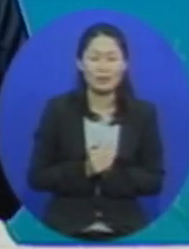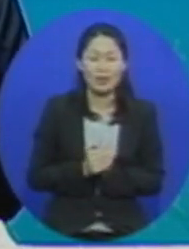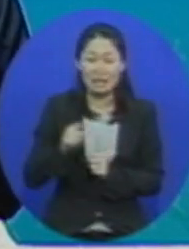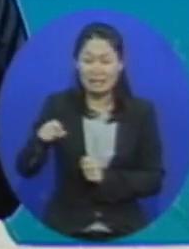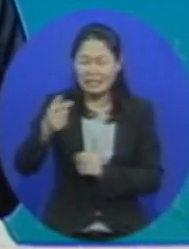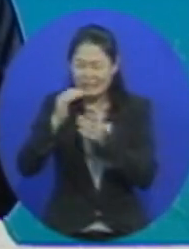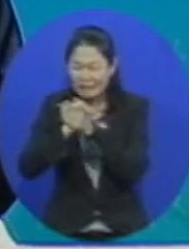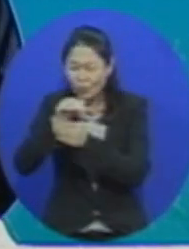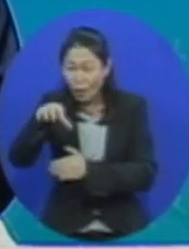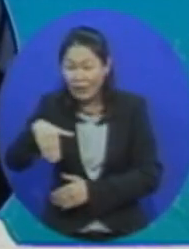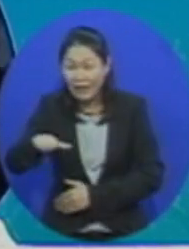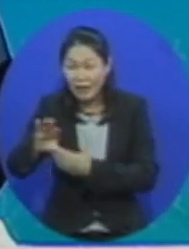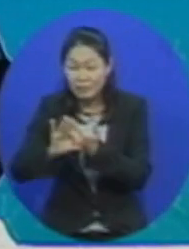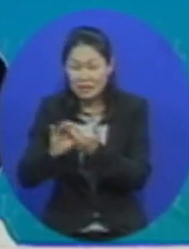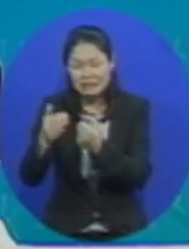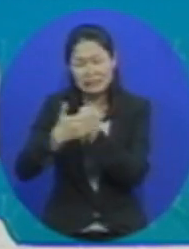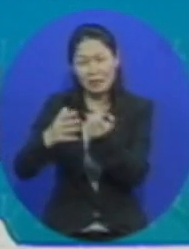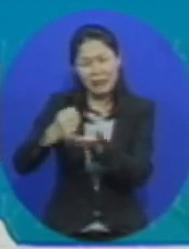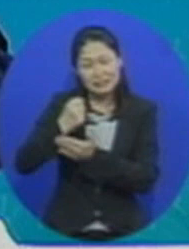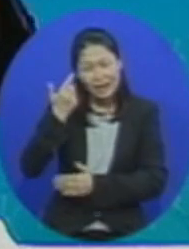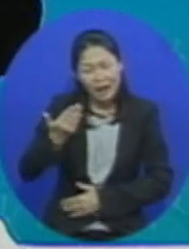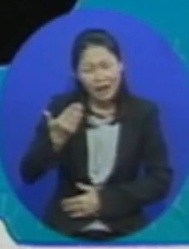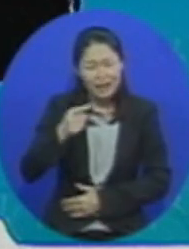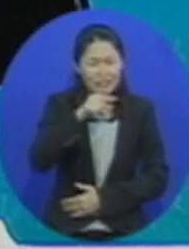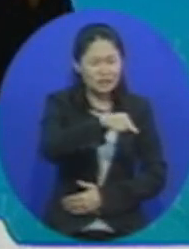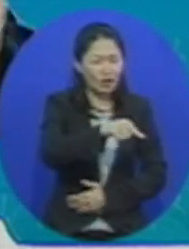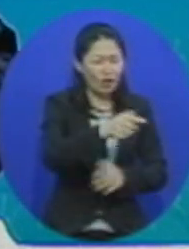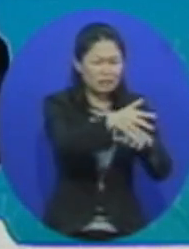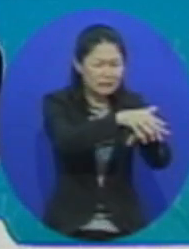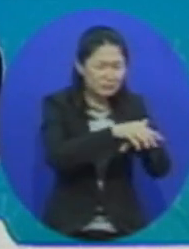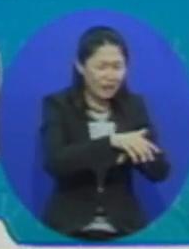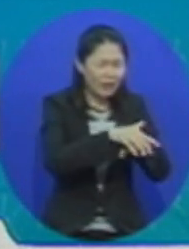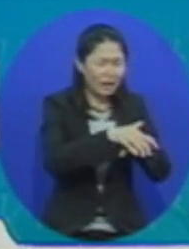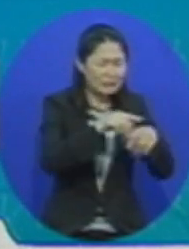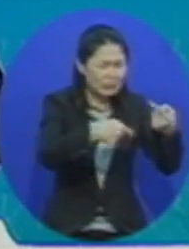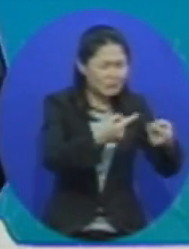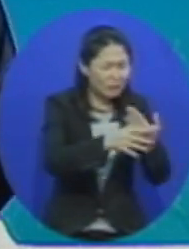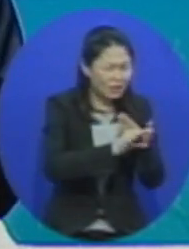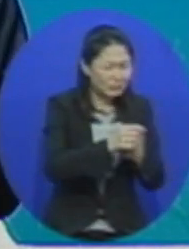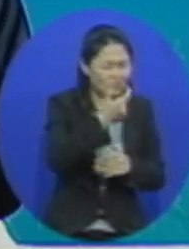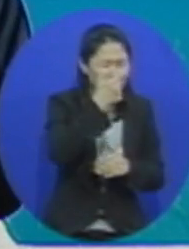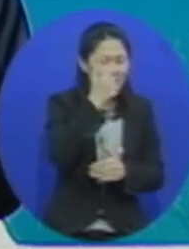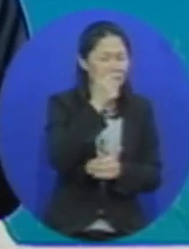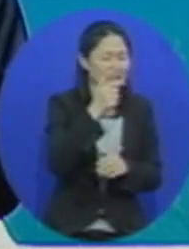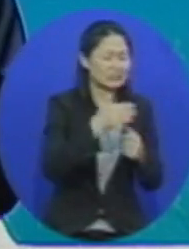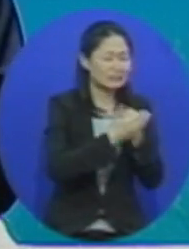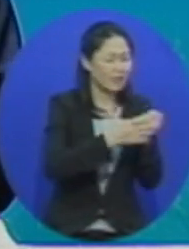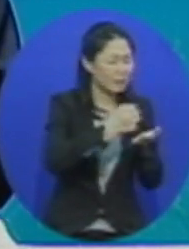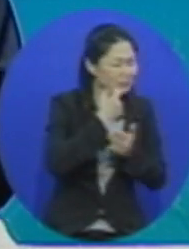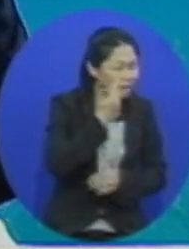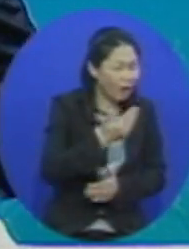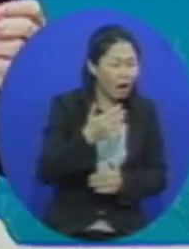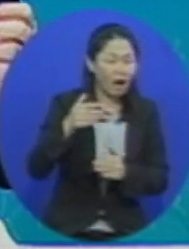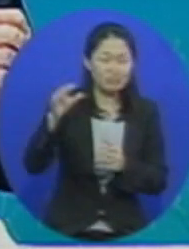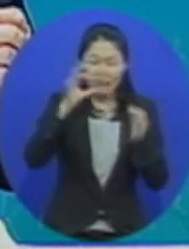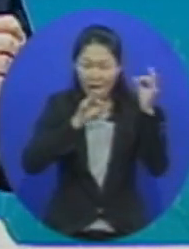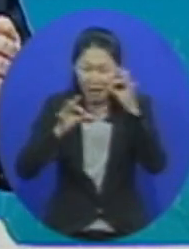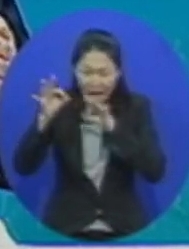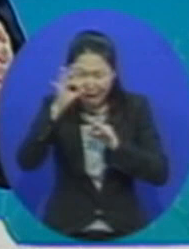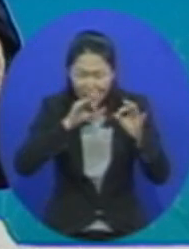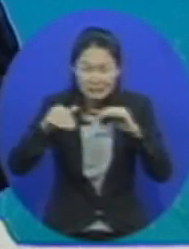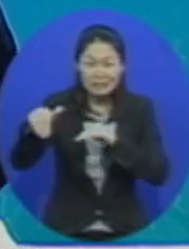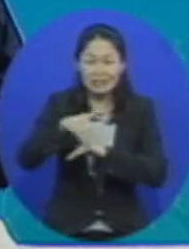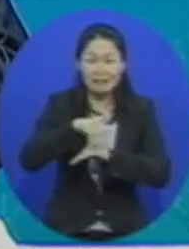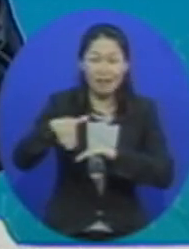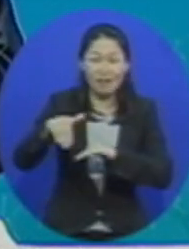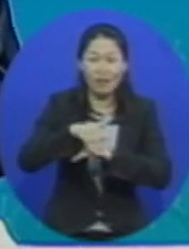이 기도원에 감은 은혜를 받을 까 저 집회 감은 은혜를 받을 까 하고 찾아 다네요 여러분